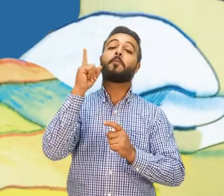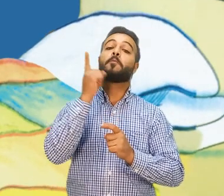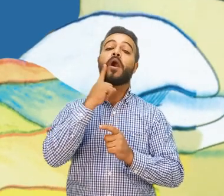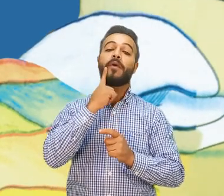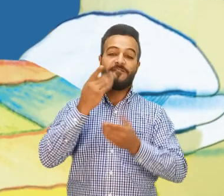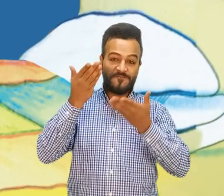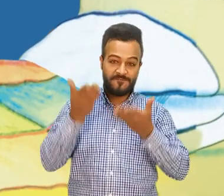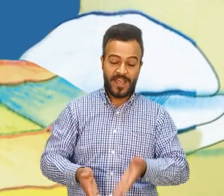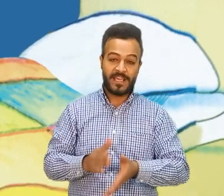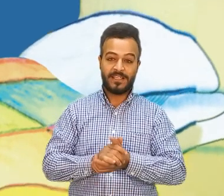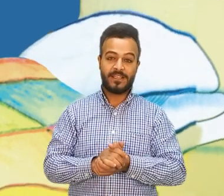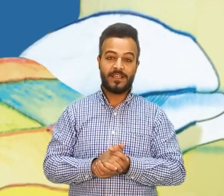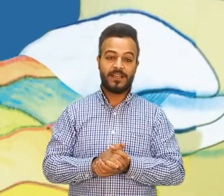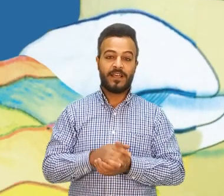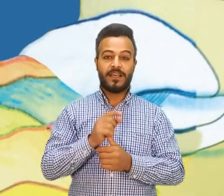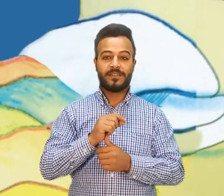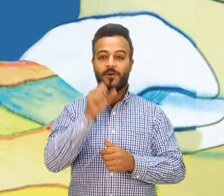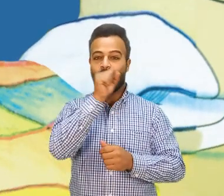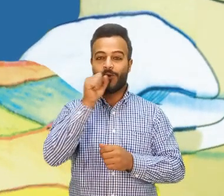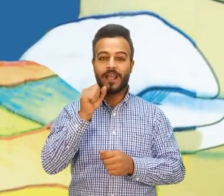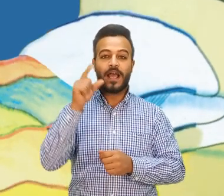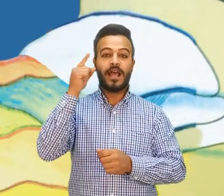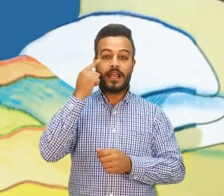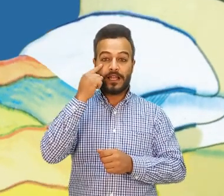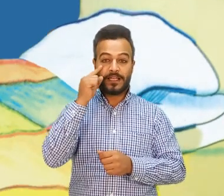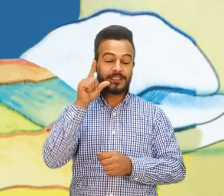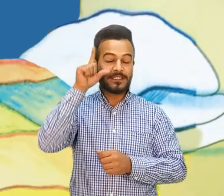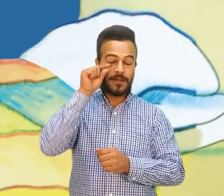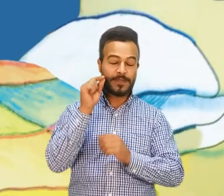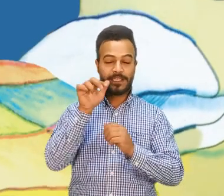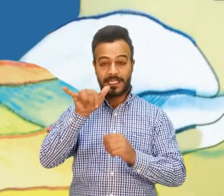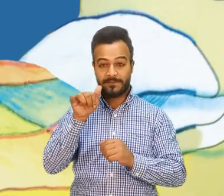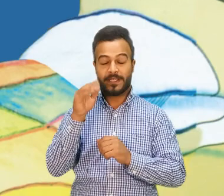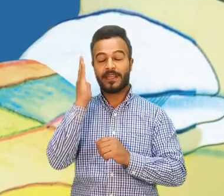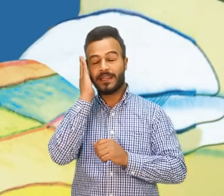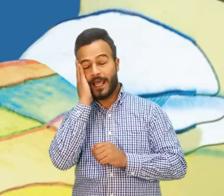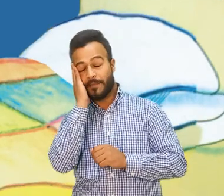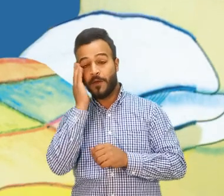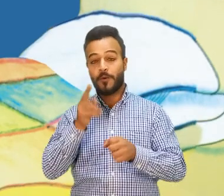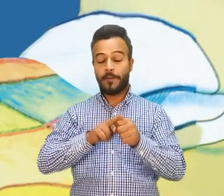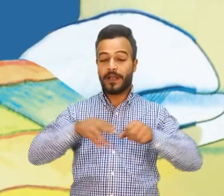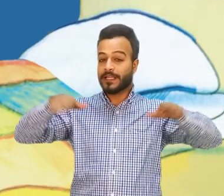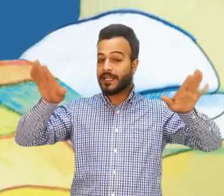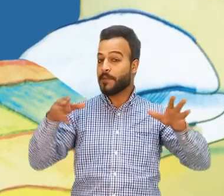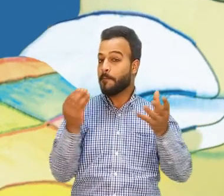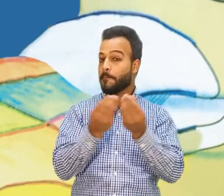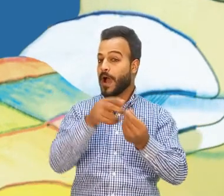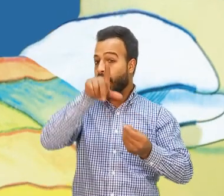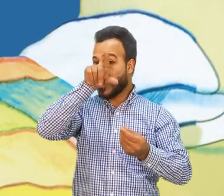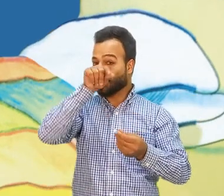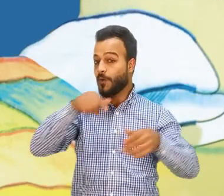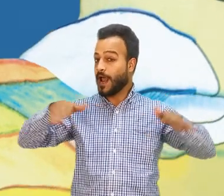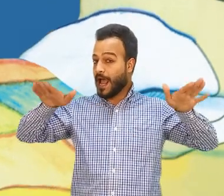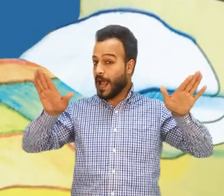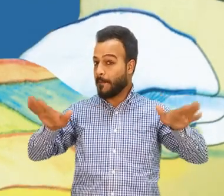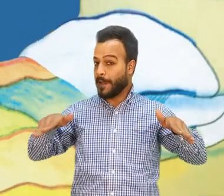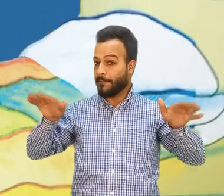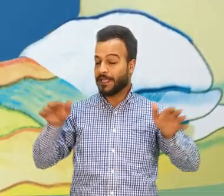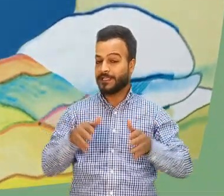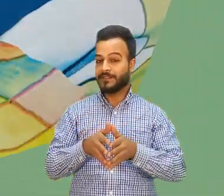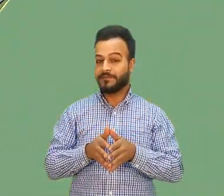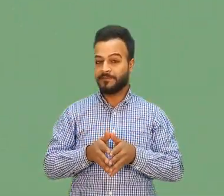أمها: نامي يا عين ياسمين نامي، أطيري مع العصفورة والحمام.